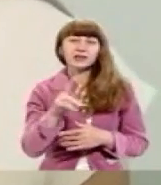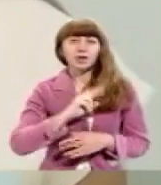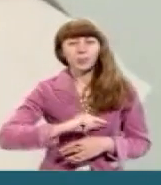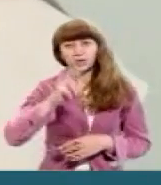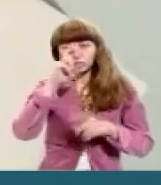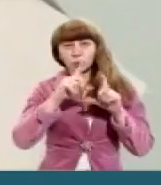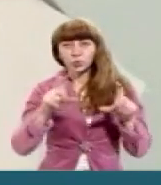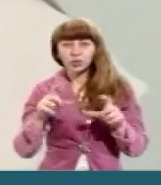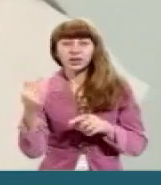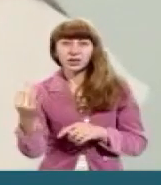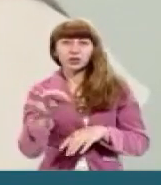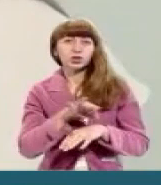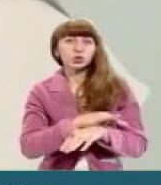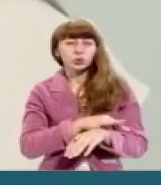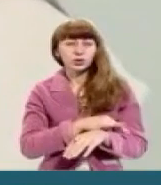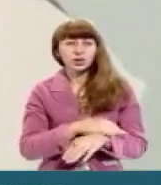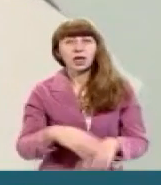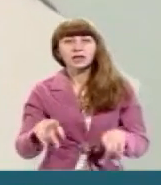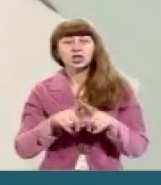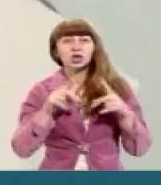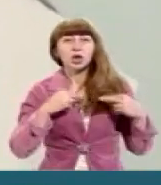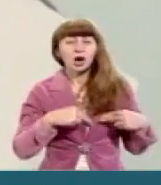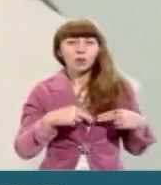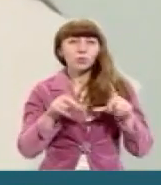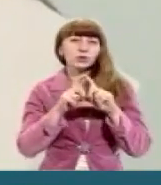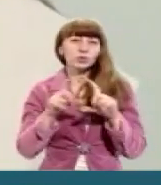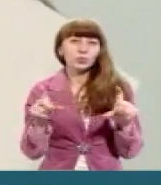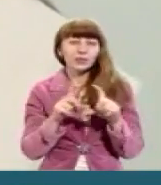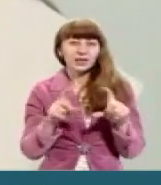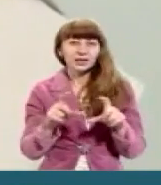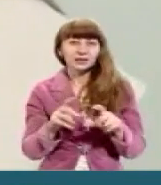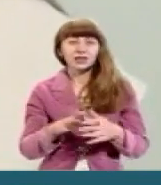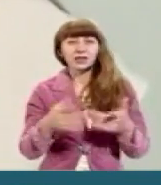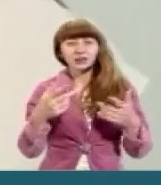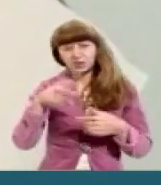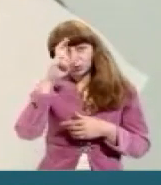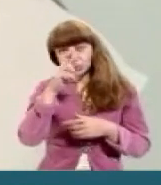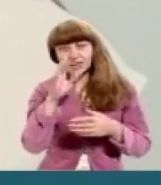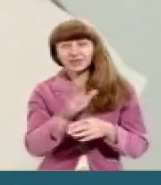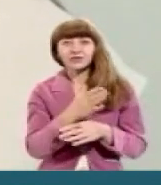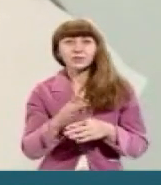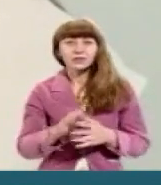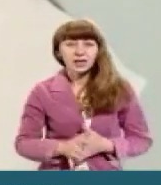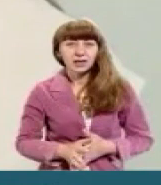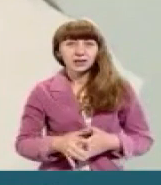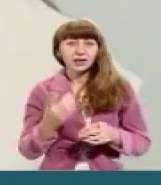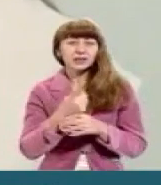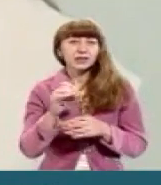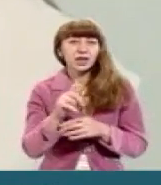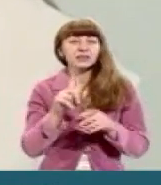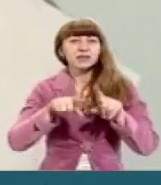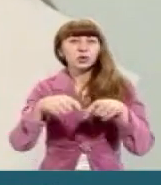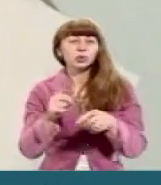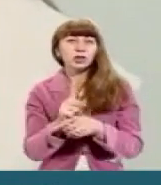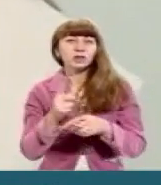мемлекеттік мекемелердің қызметкерлері мен олардың жұбайлары, сондай-ақ квазимемлекеттік сектор субъектілерінің қызметкерлері кірет. Бұл жылы салықты